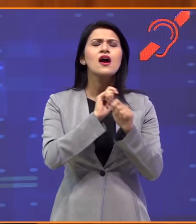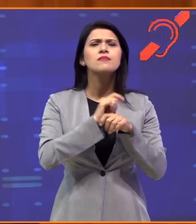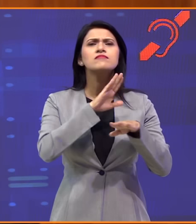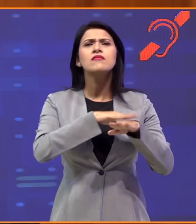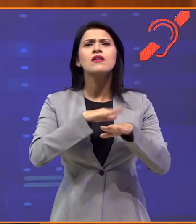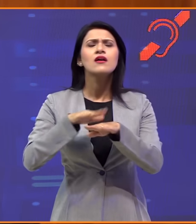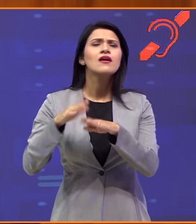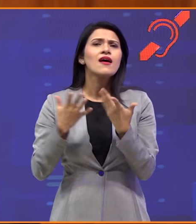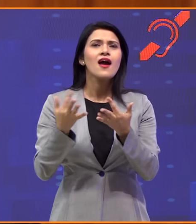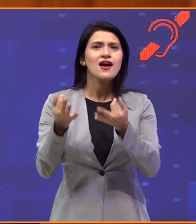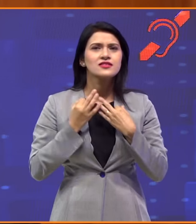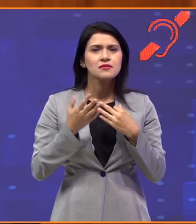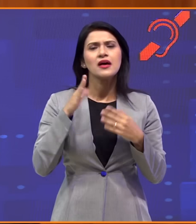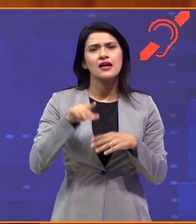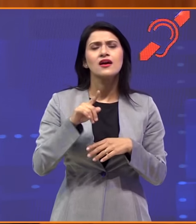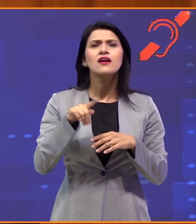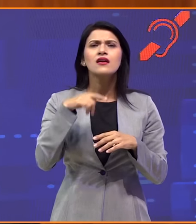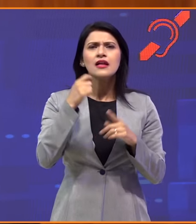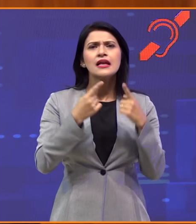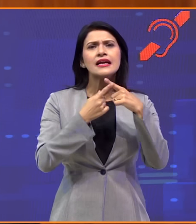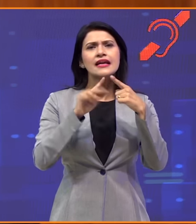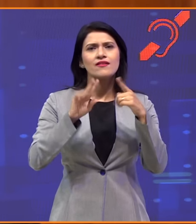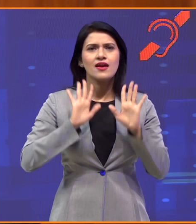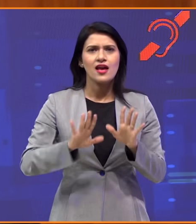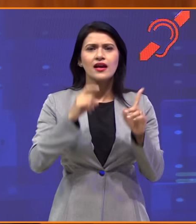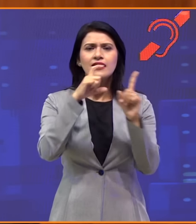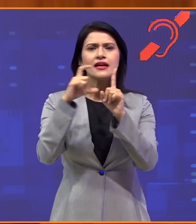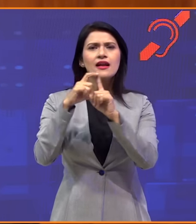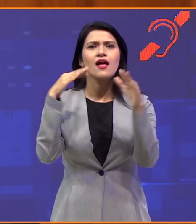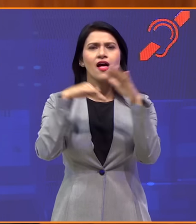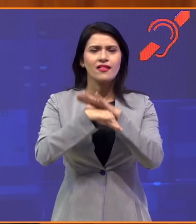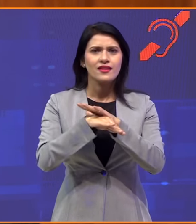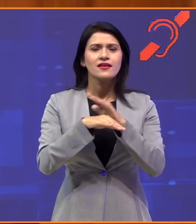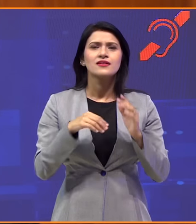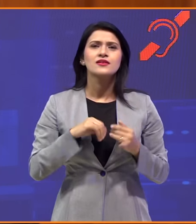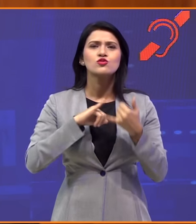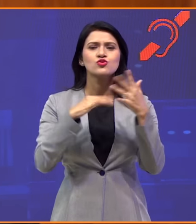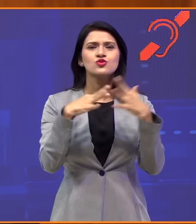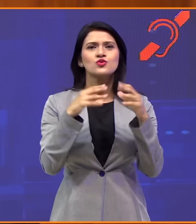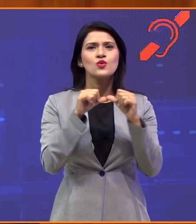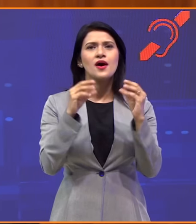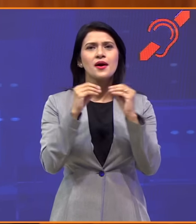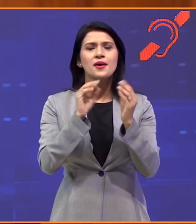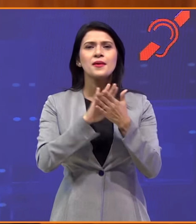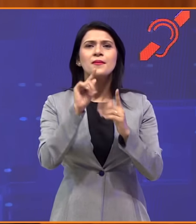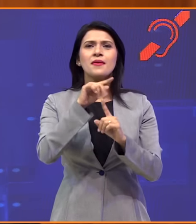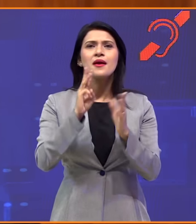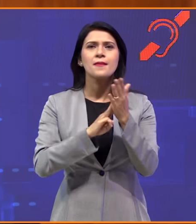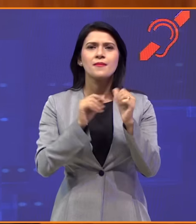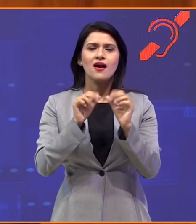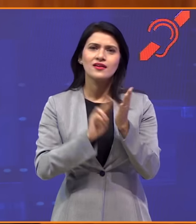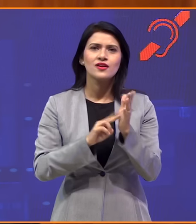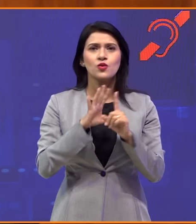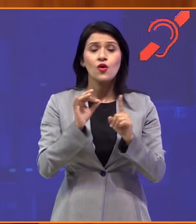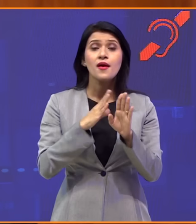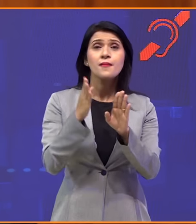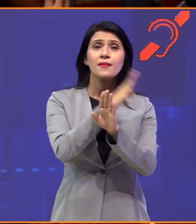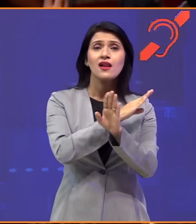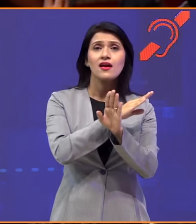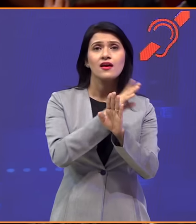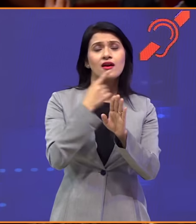स्वाभिमान करके एक सीरीज करता हूं सीरियल करता हूं दूरदर्शन पर तो और पहले मैंने बैट